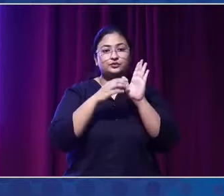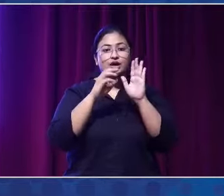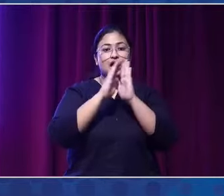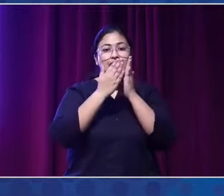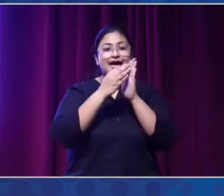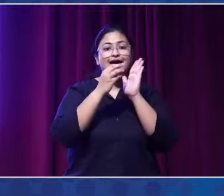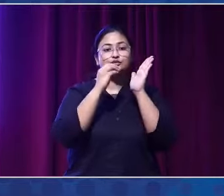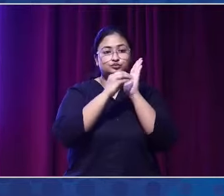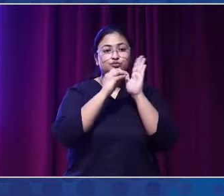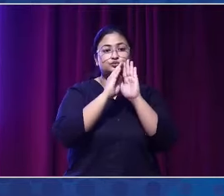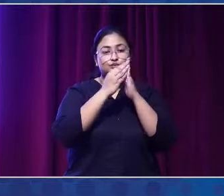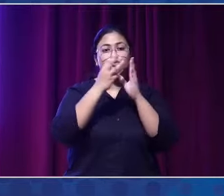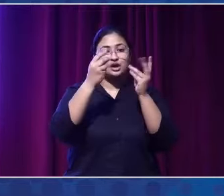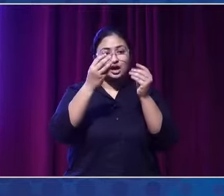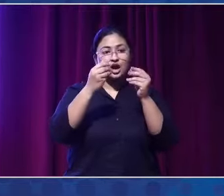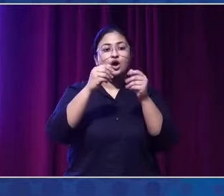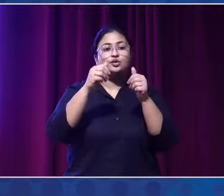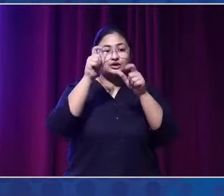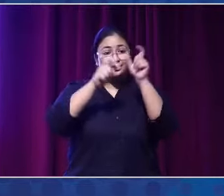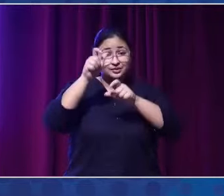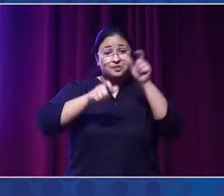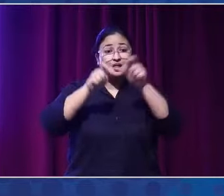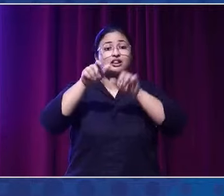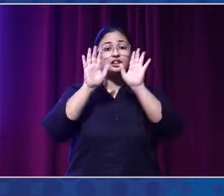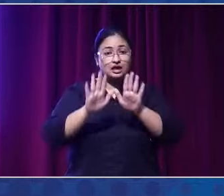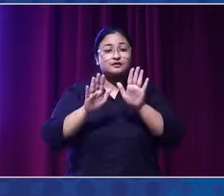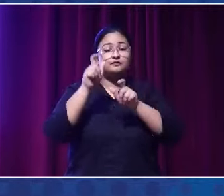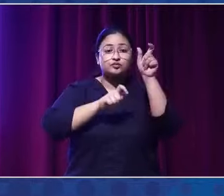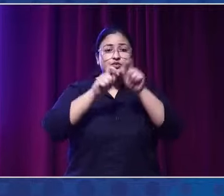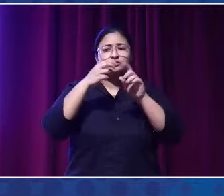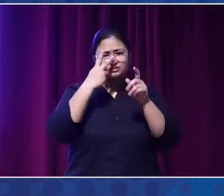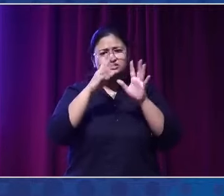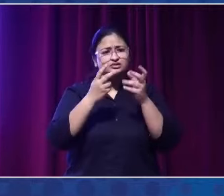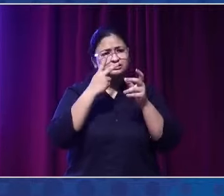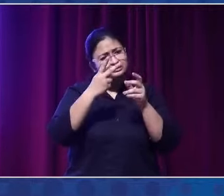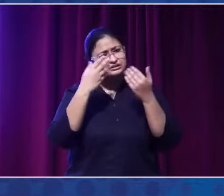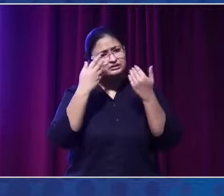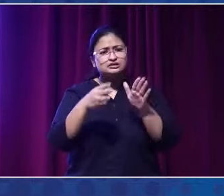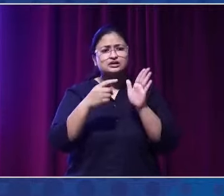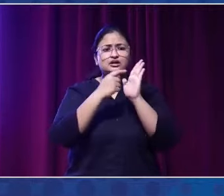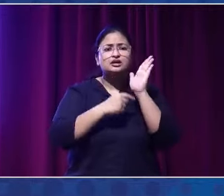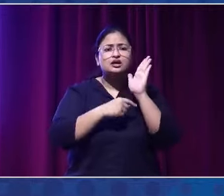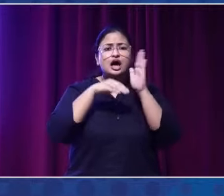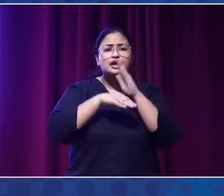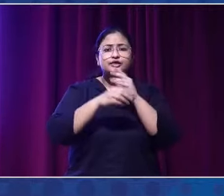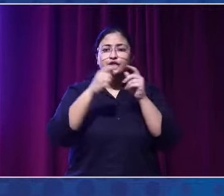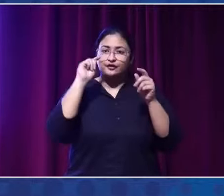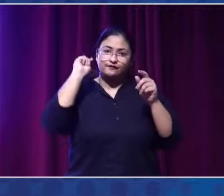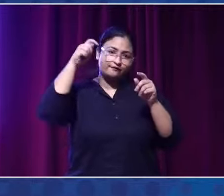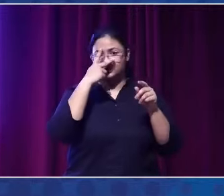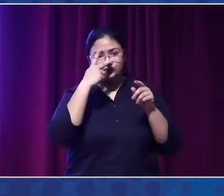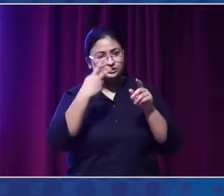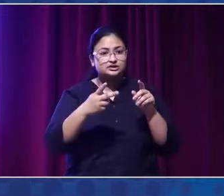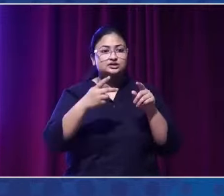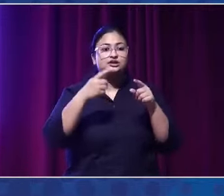वो काउंटिंग एजेंट भी है भाई, आप देख लेना वहां पे क्या क्या देखना है, वीडियो तो देख ही लेना जो भी चल रहा है,